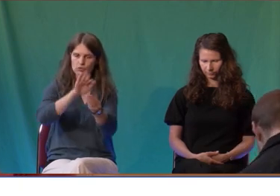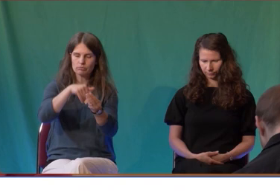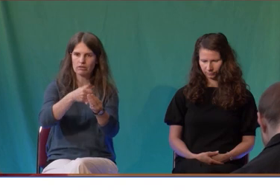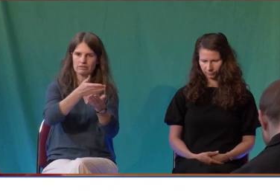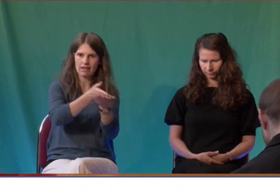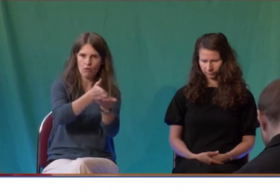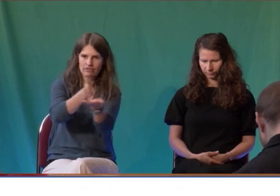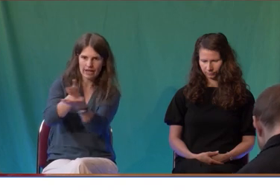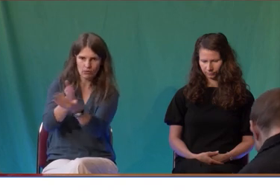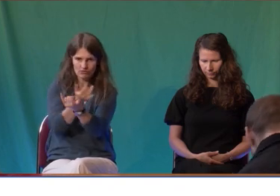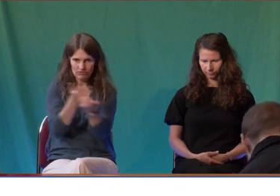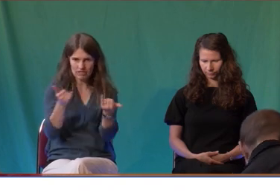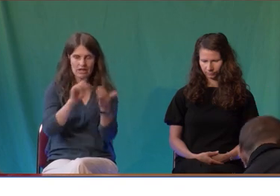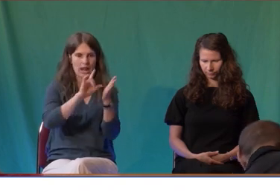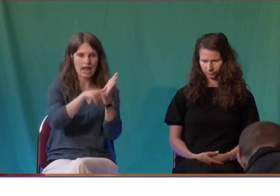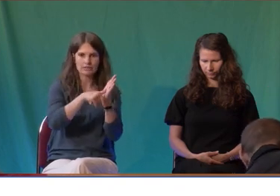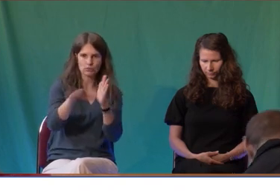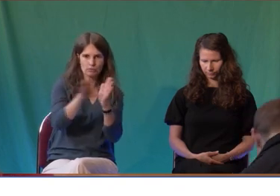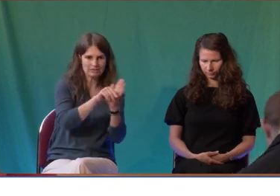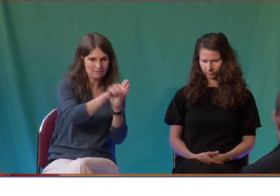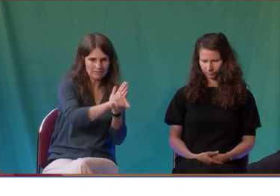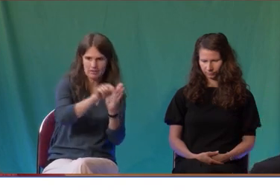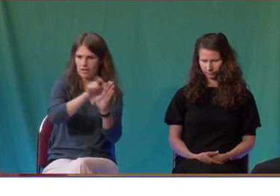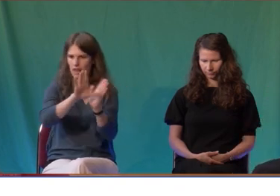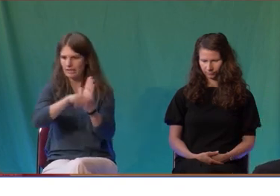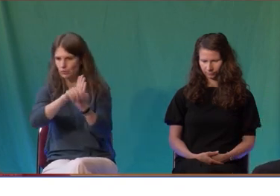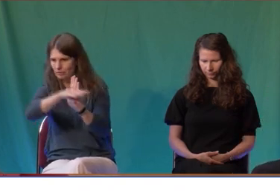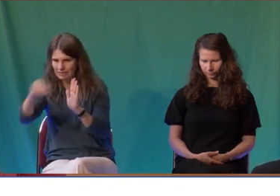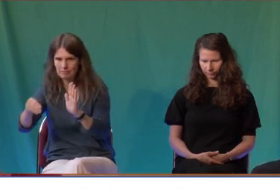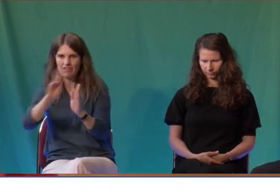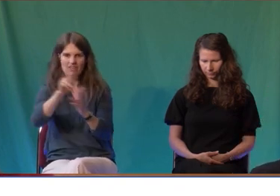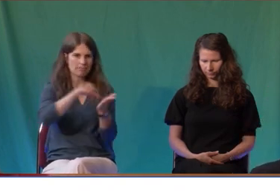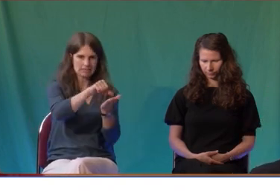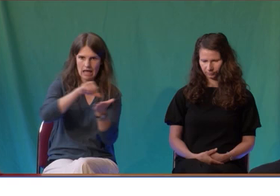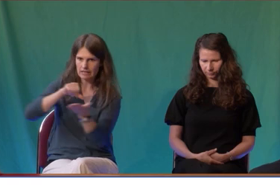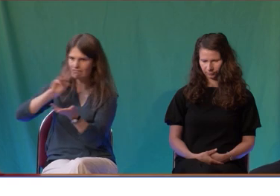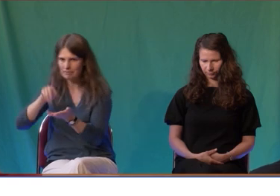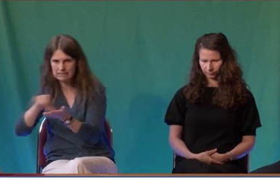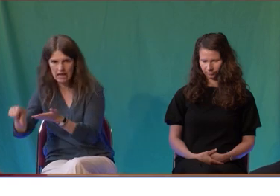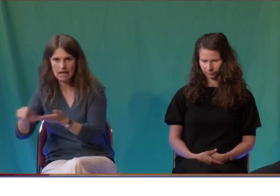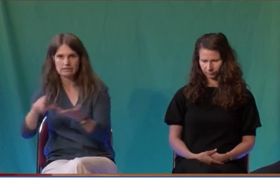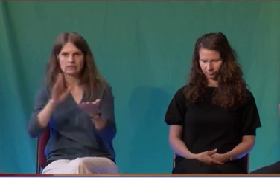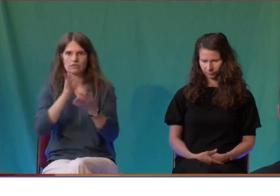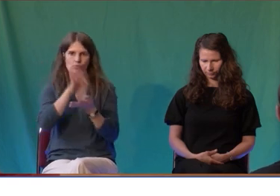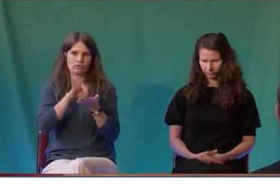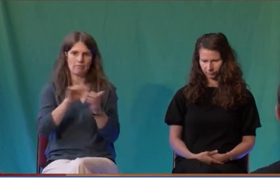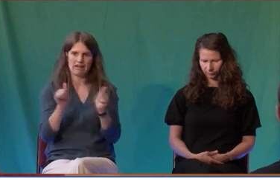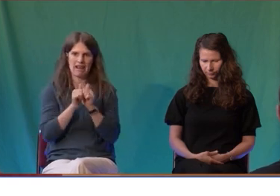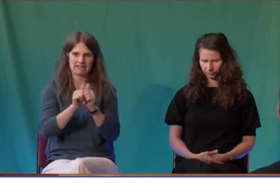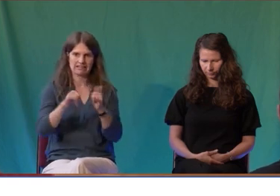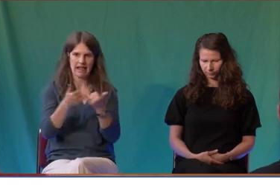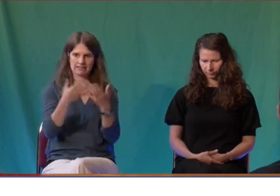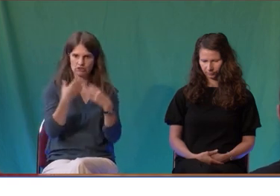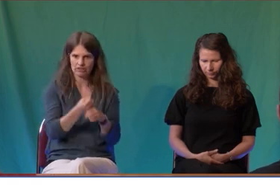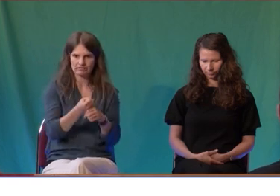Leistung wie viel wie viel bezahlt jeder weil viele Leistungen gerade in der begleiteten Elternschaft ja gar nicht so